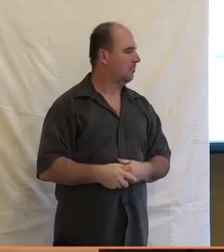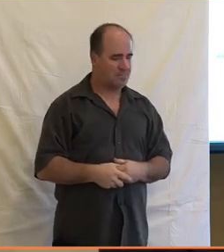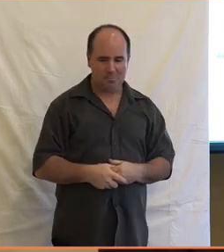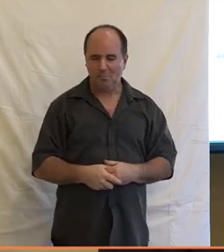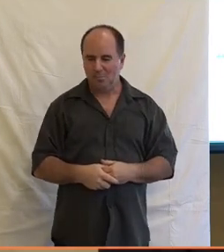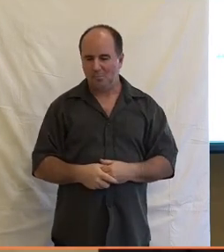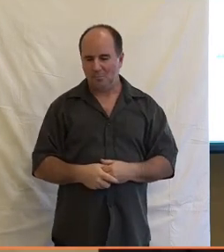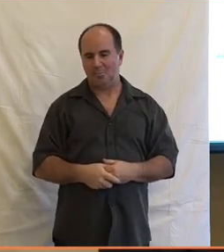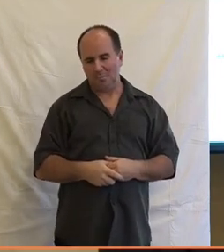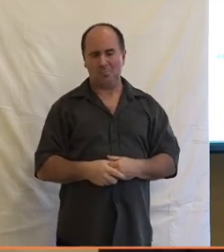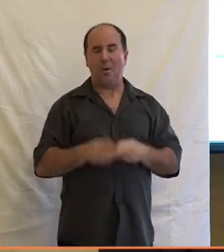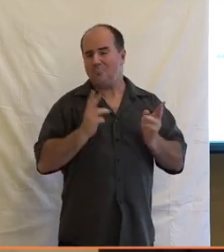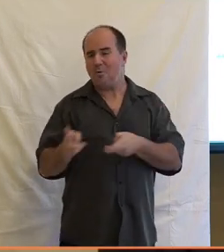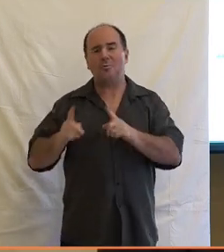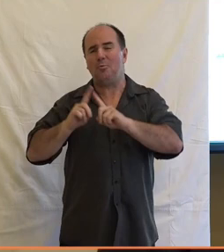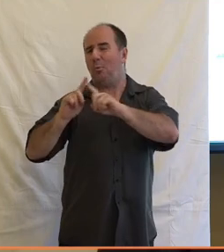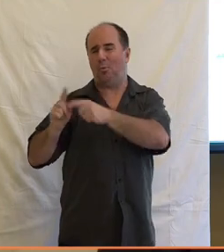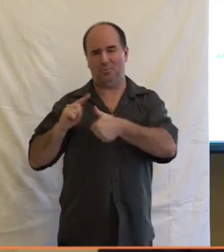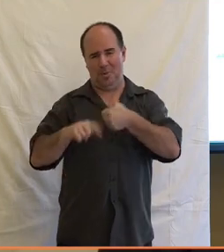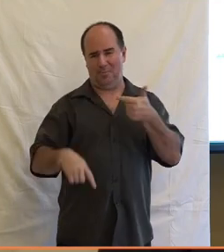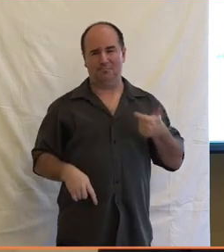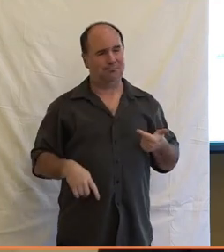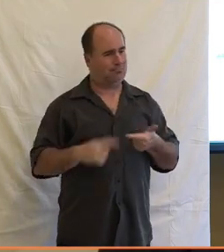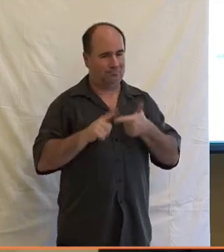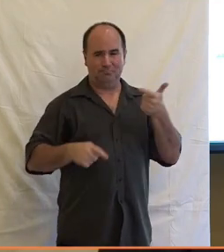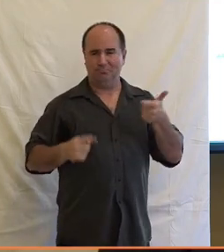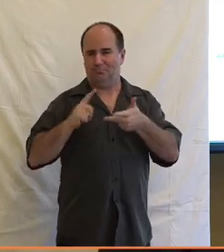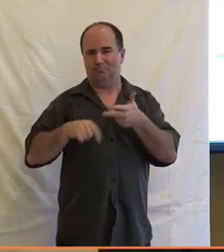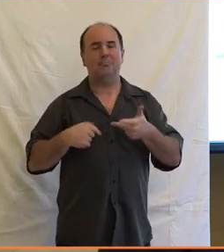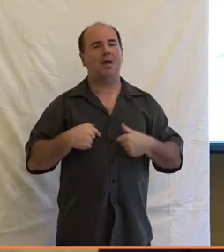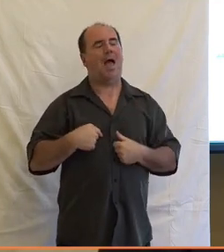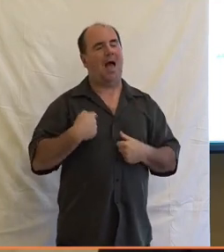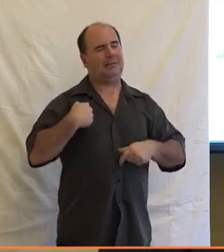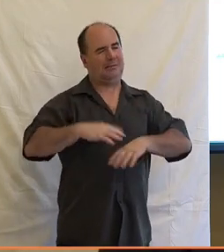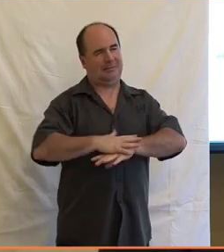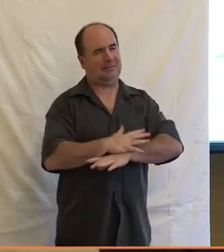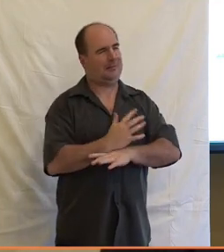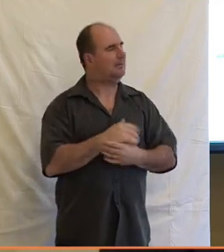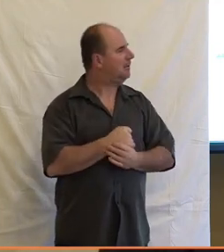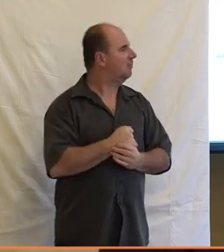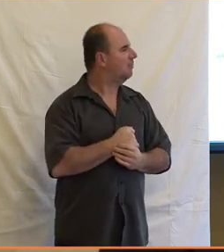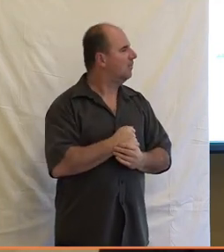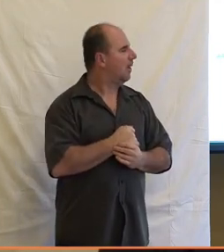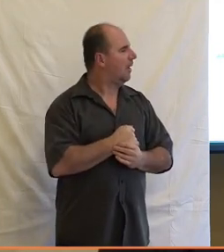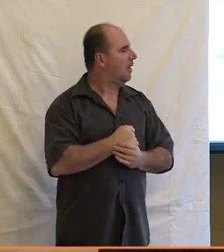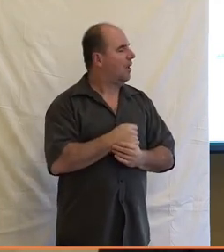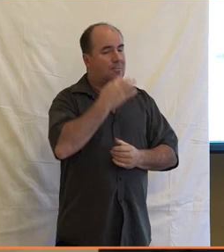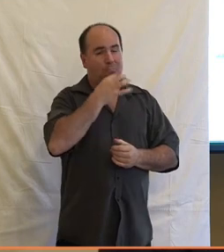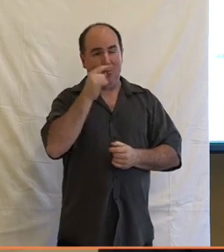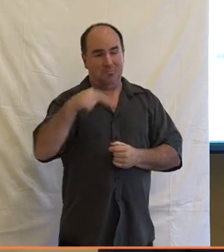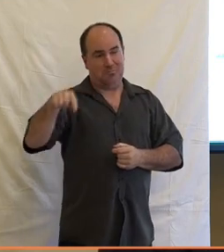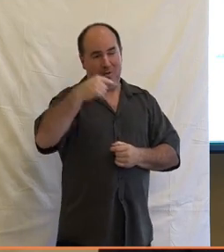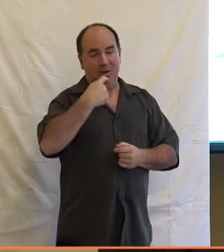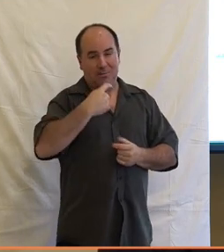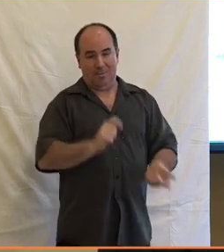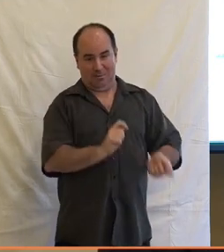Tak těch cest je určitě celá řada. Tam, kde já vidím jako hodně nevyužitý potenciál, kde bychom s tím chtěli něco dělat a